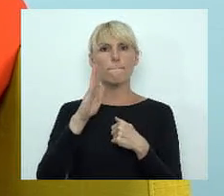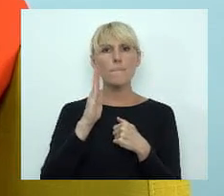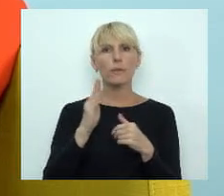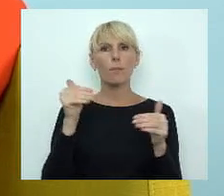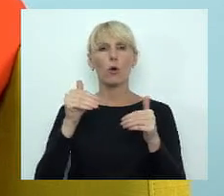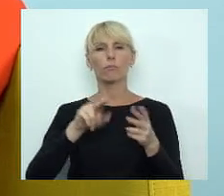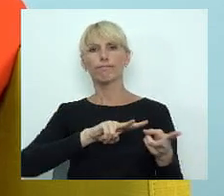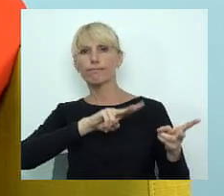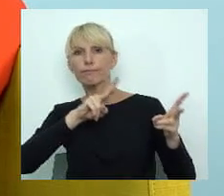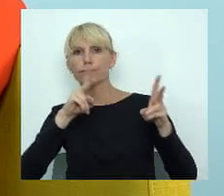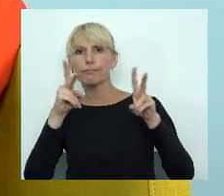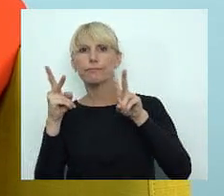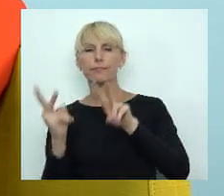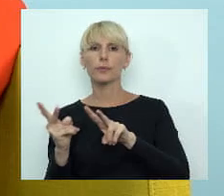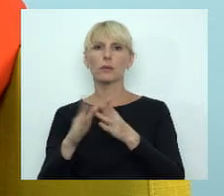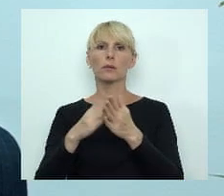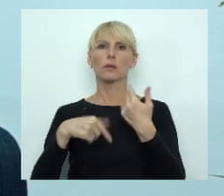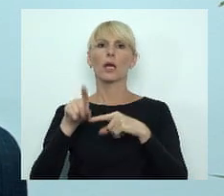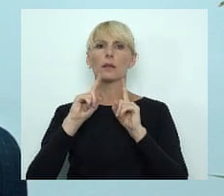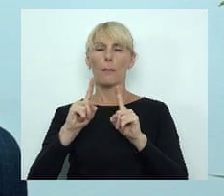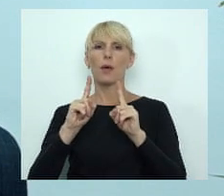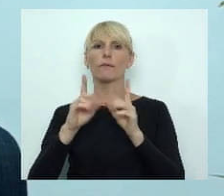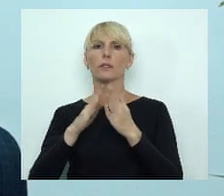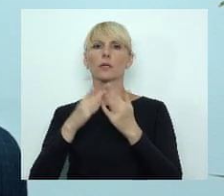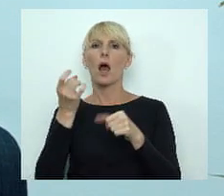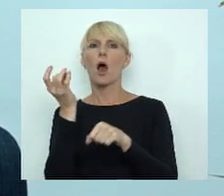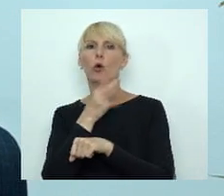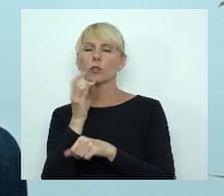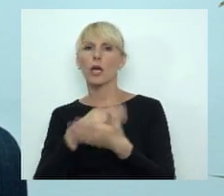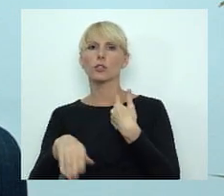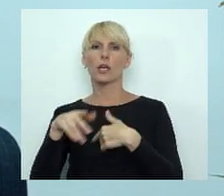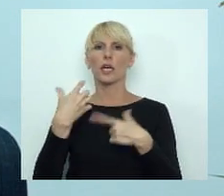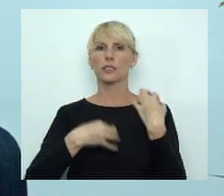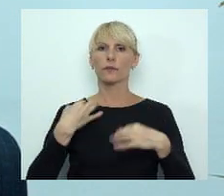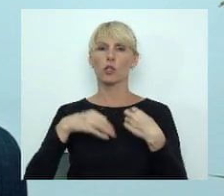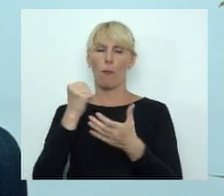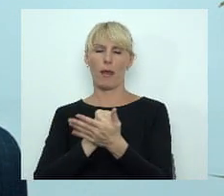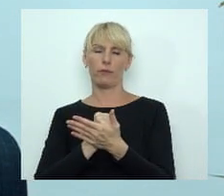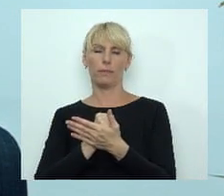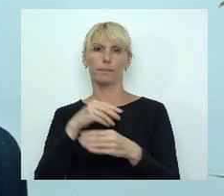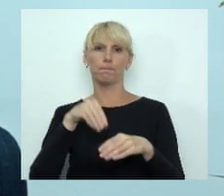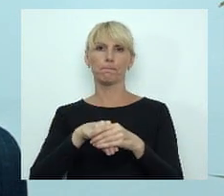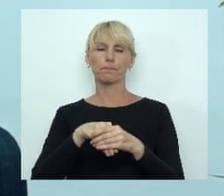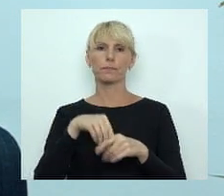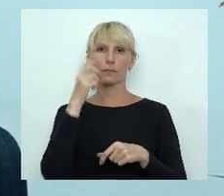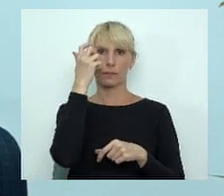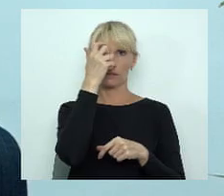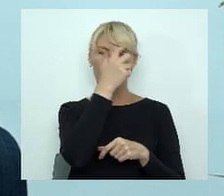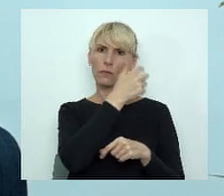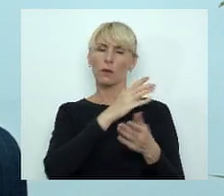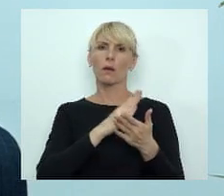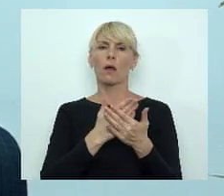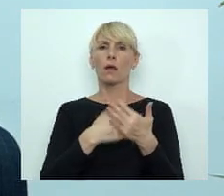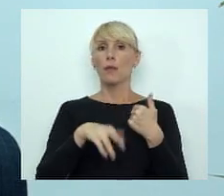mogły przełożyć się na roszczenia cywilnoprawne. No to na koniec zapytam jeszcze, skąd placówki służby zdrowia czerpią wiedzę na